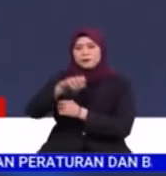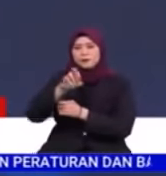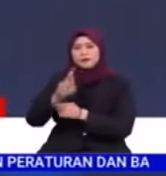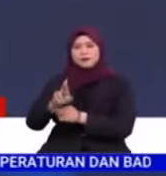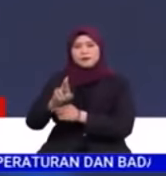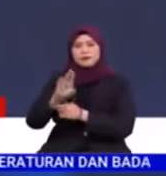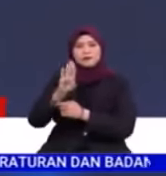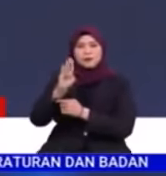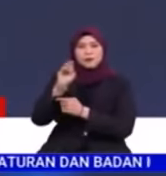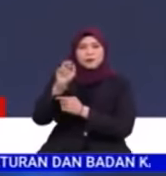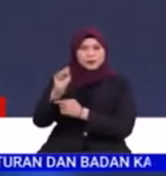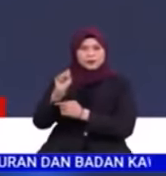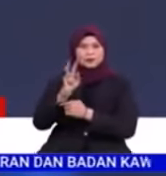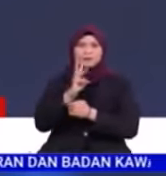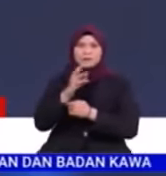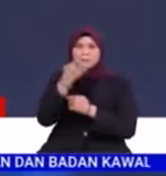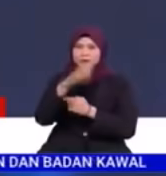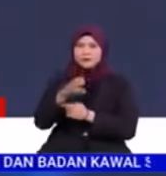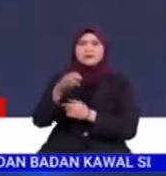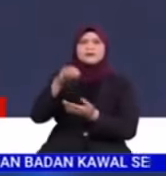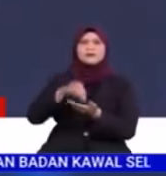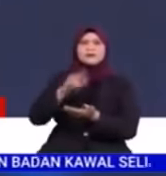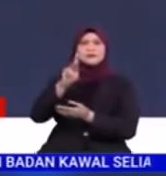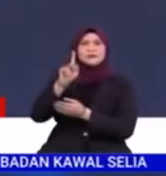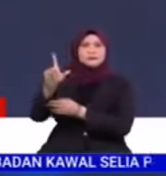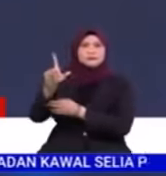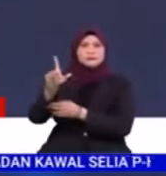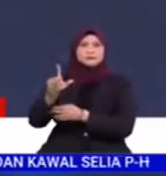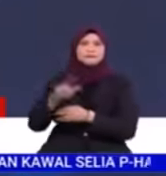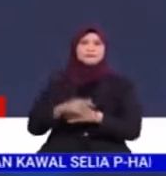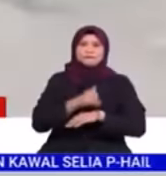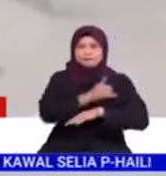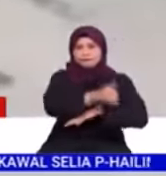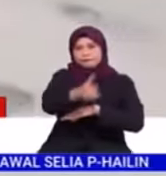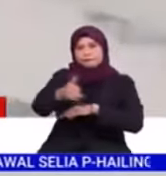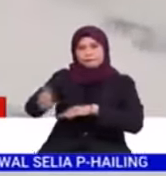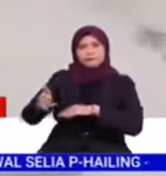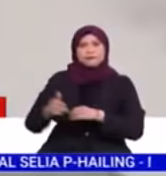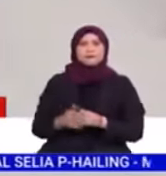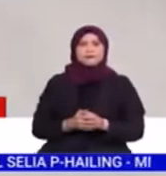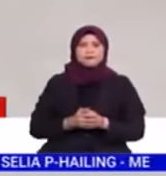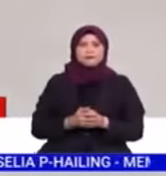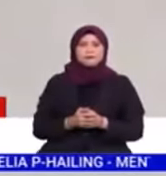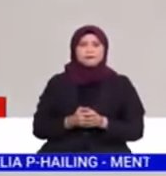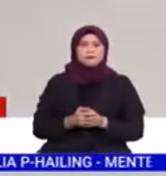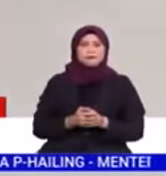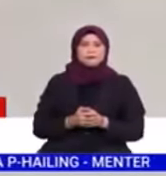air sungai bonus jalani panas di ibu negara hai hai